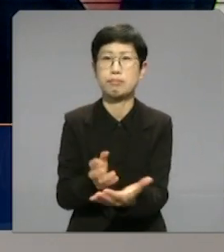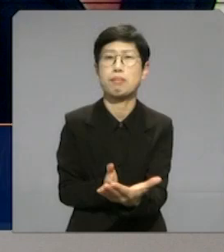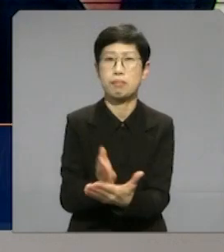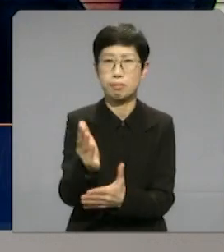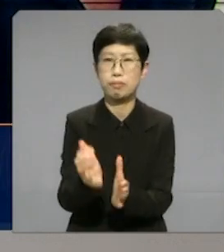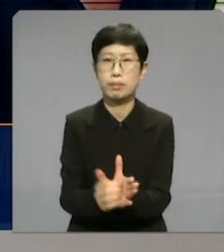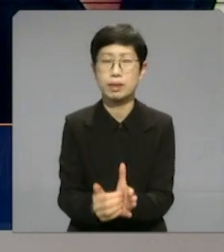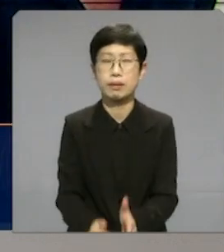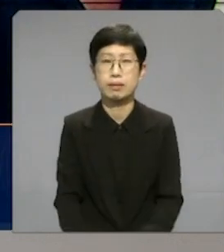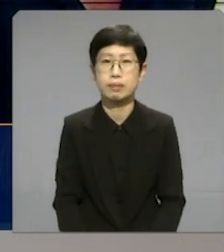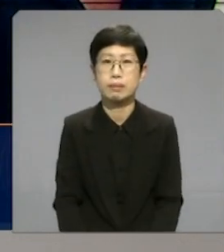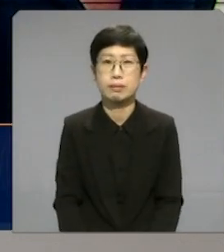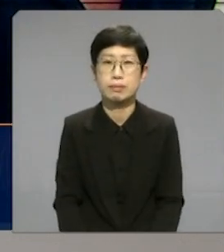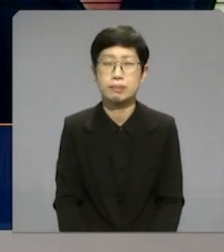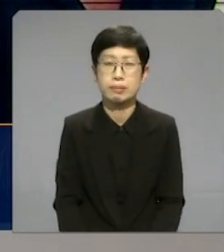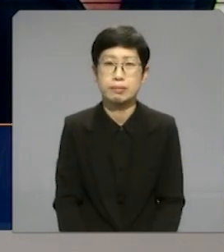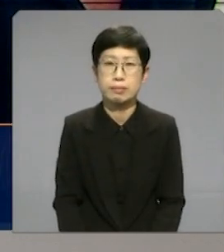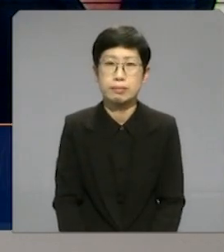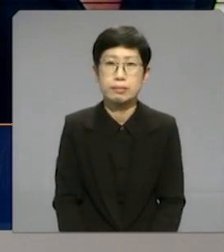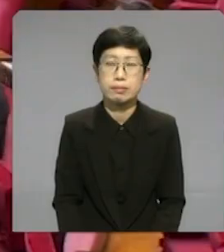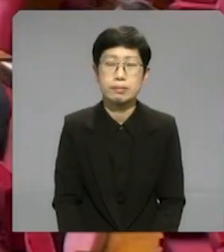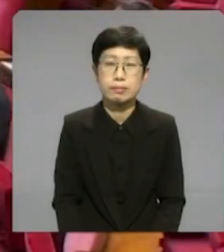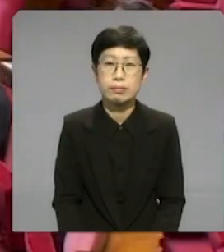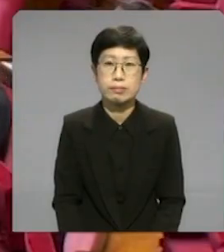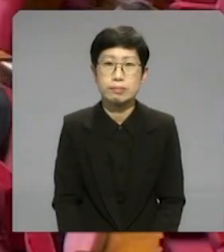원혜미 월드리포터입니다.